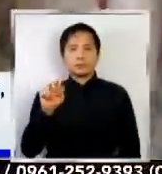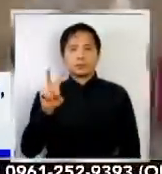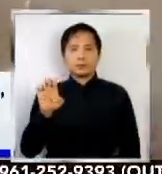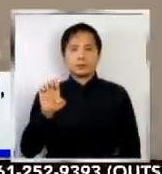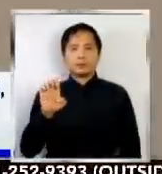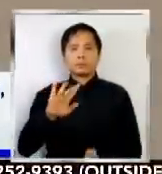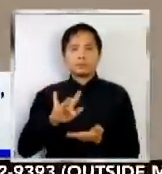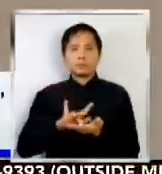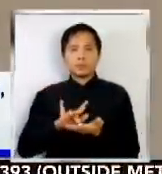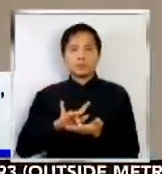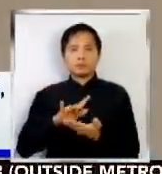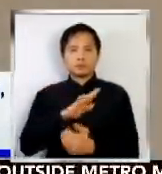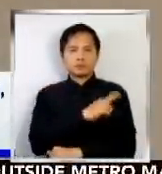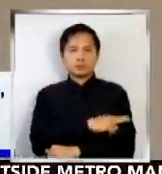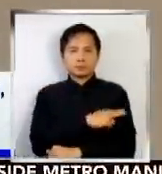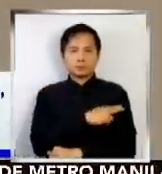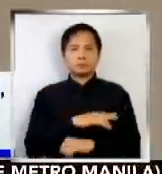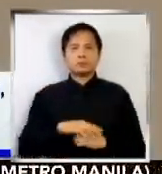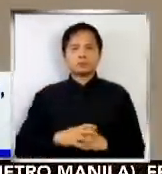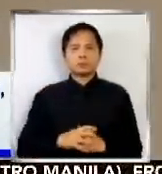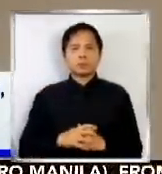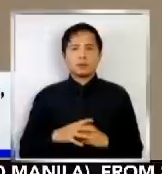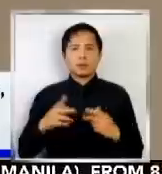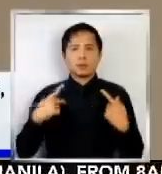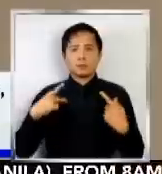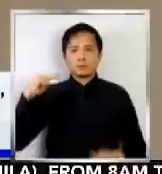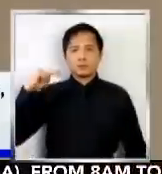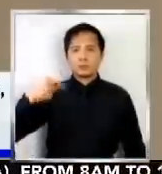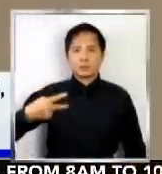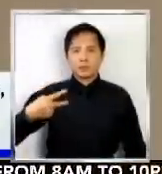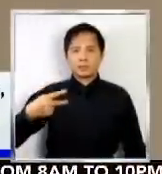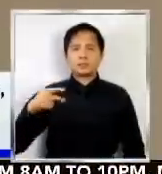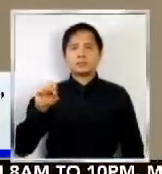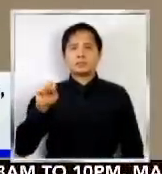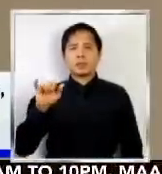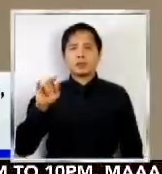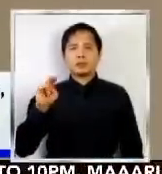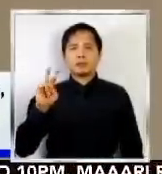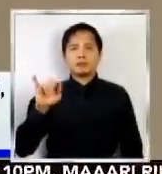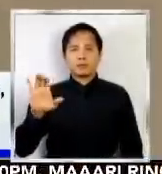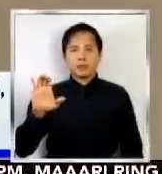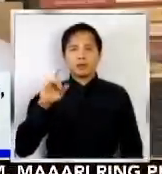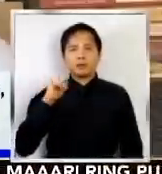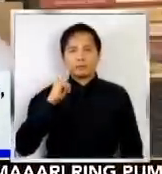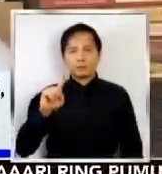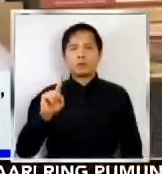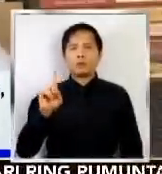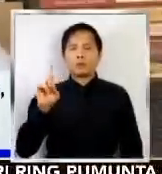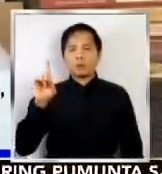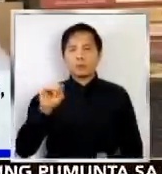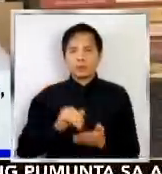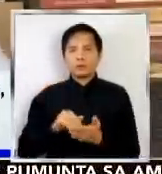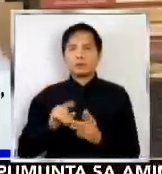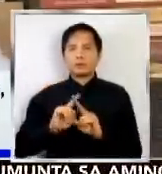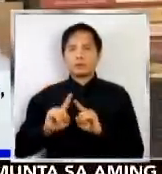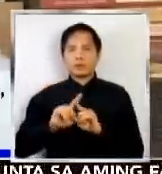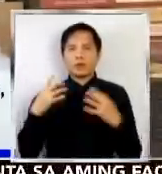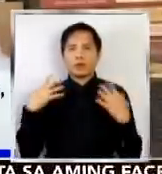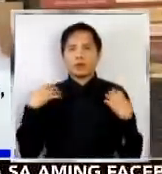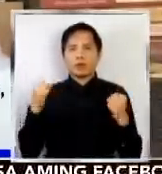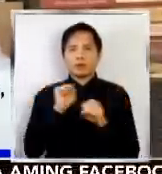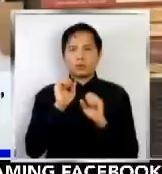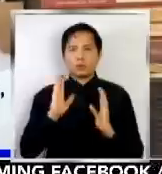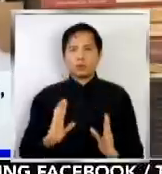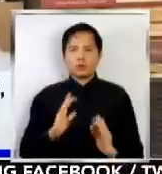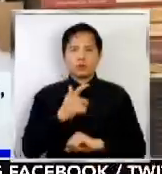Santo ang turukan ng second dose ng Sinovac para sa higit 1,000 healthcare workers nila. Tinatayang 10 healthcare worker